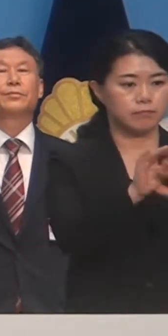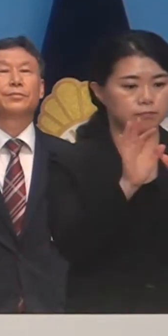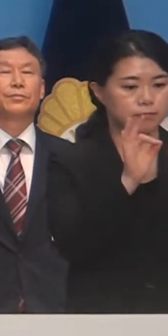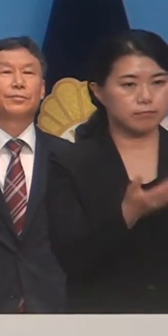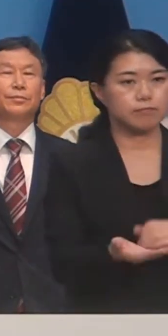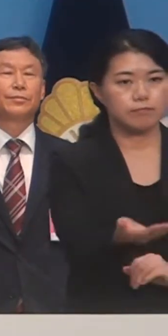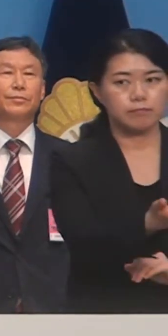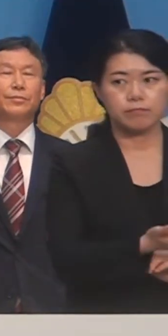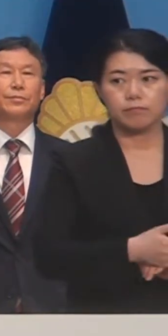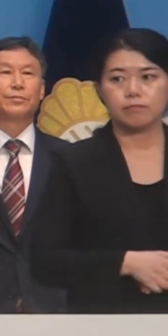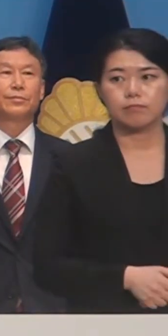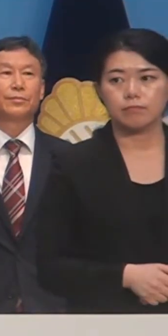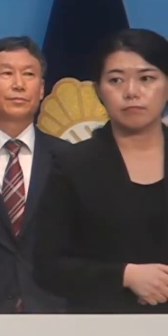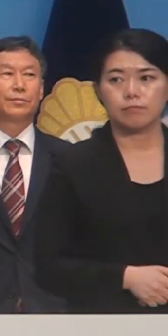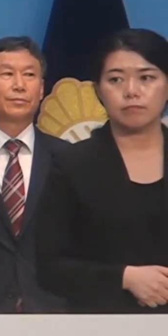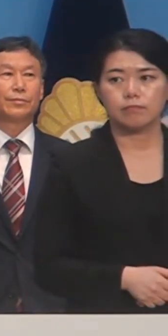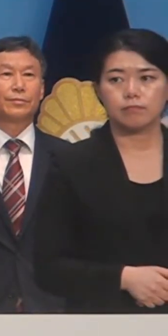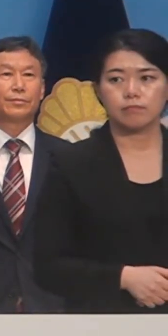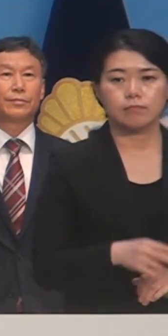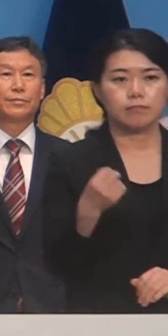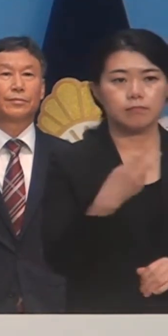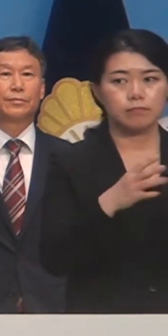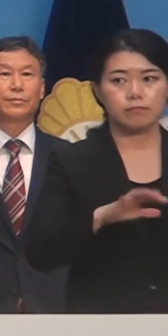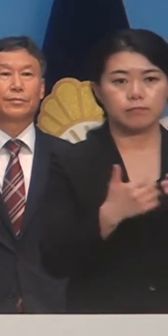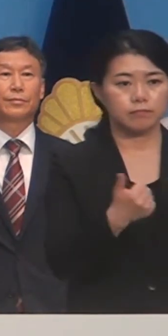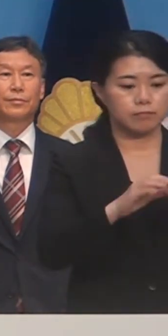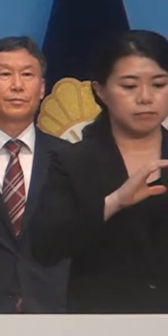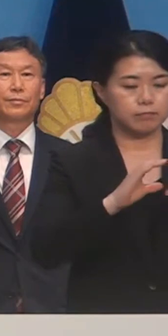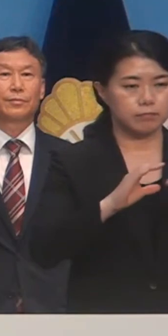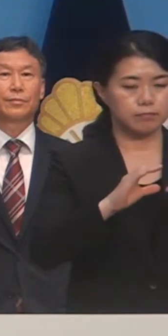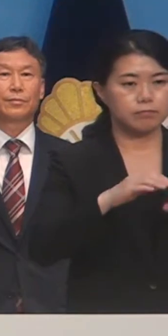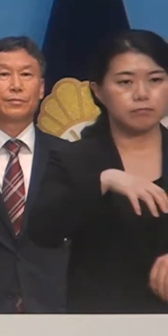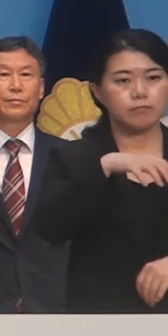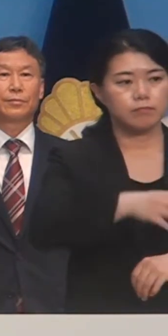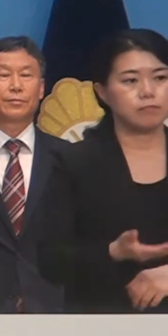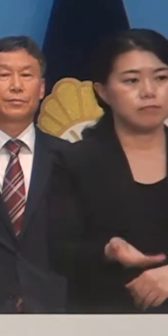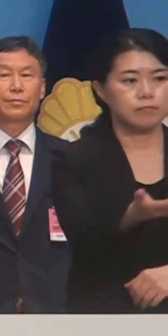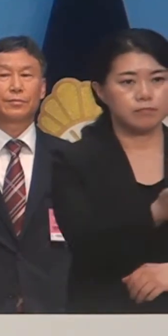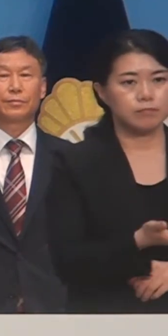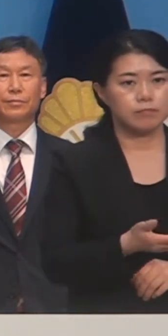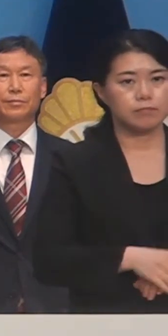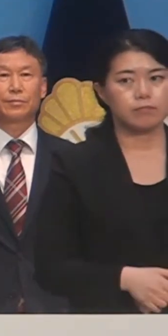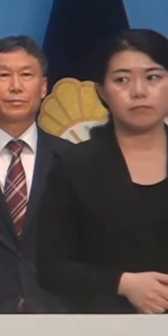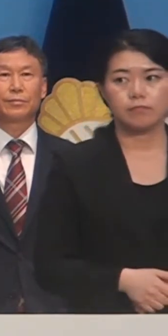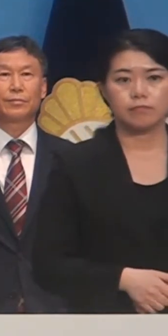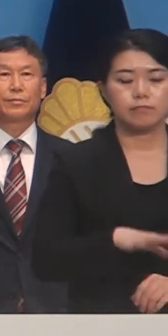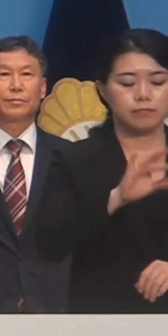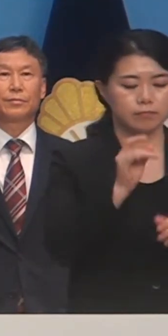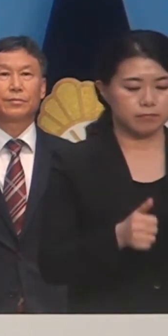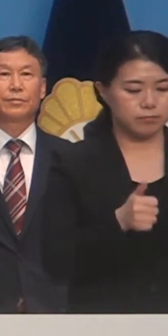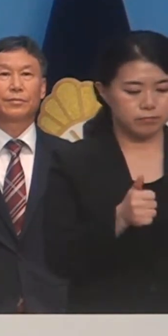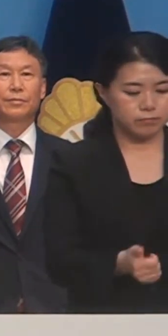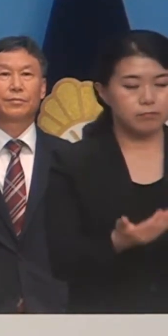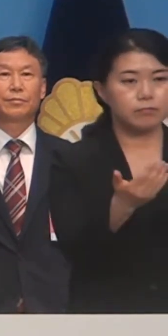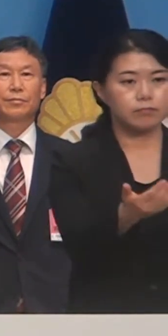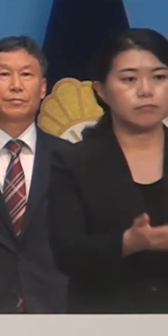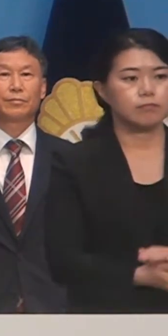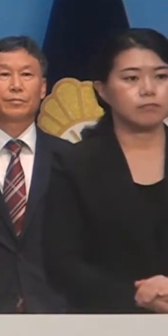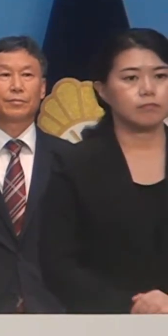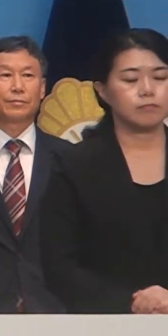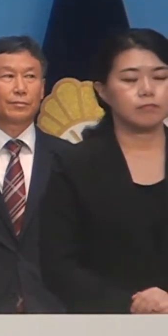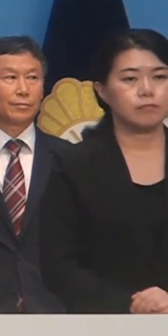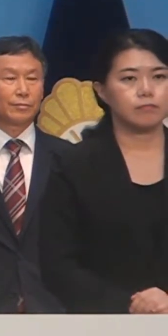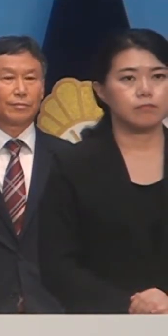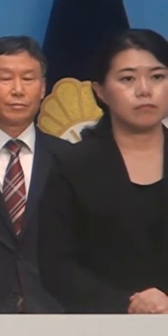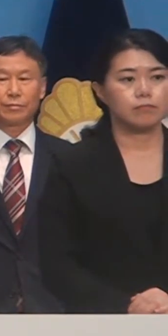지지하는 국민 여러분, 그리고 국회 소통관에 계신 여러 기자분들께 먼저 인사를 올립니다.